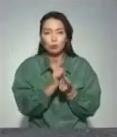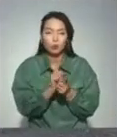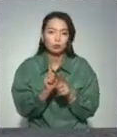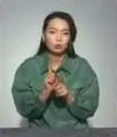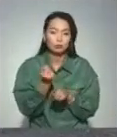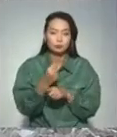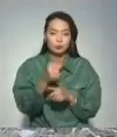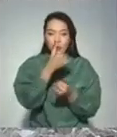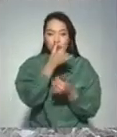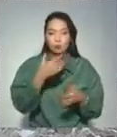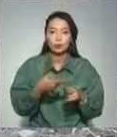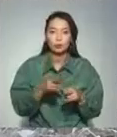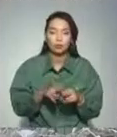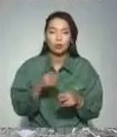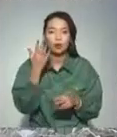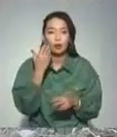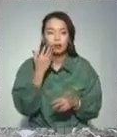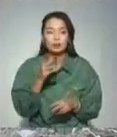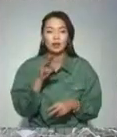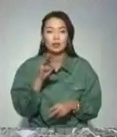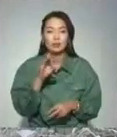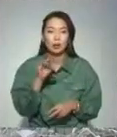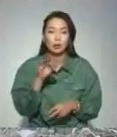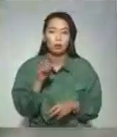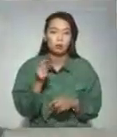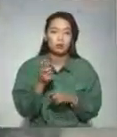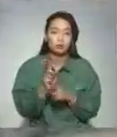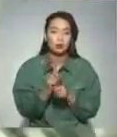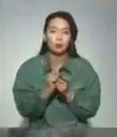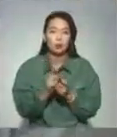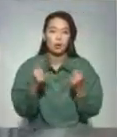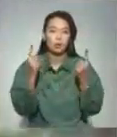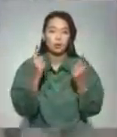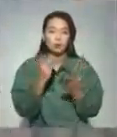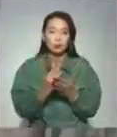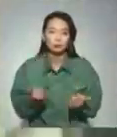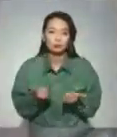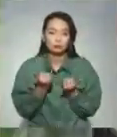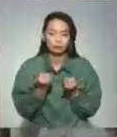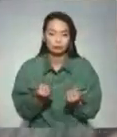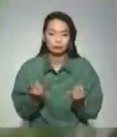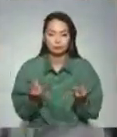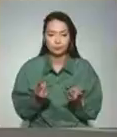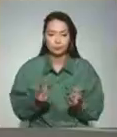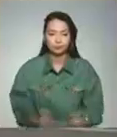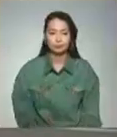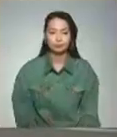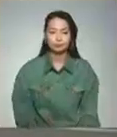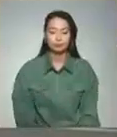алмай келеді. Сондықтан да инелікті масамен күресудің символы ретінде таңдап, оған құрметпен қарауды жөн көріпті.